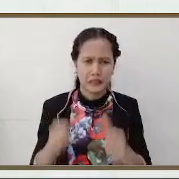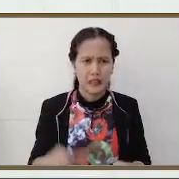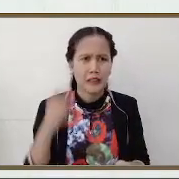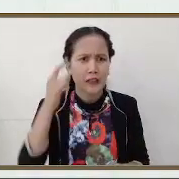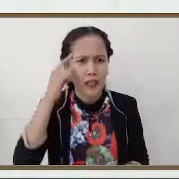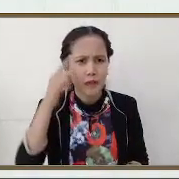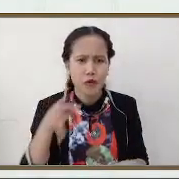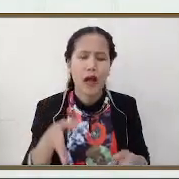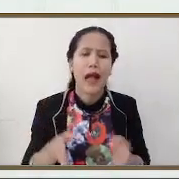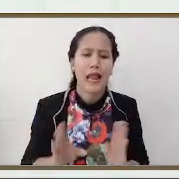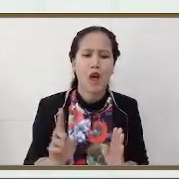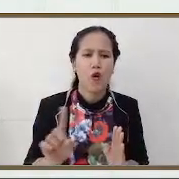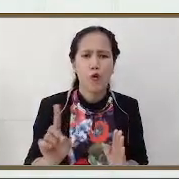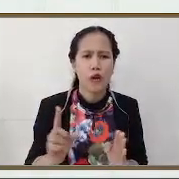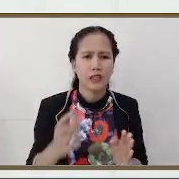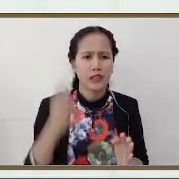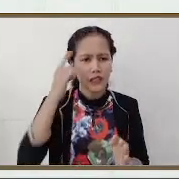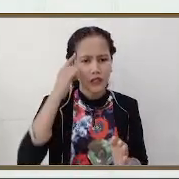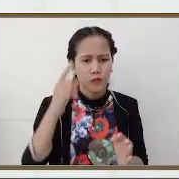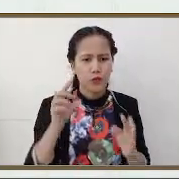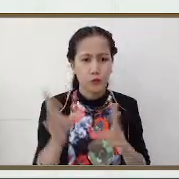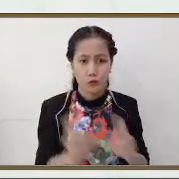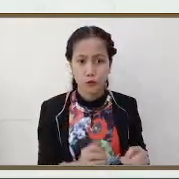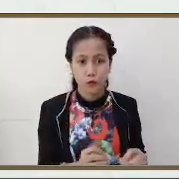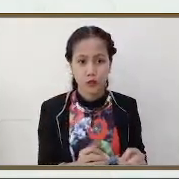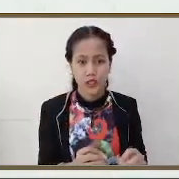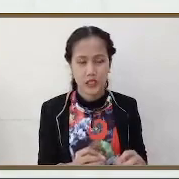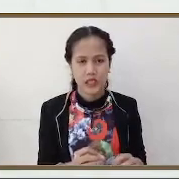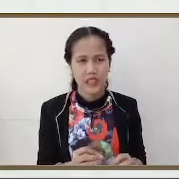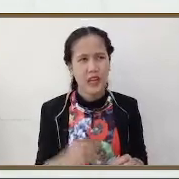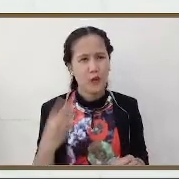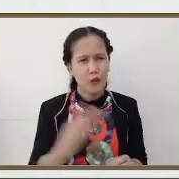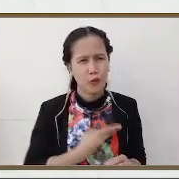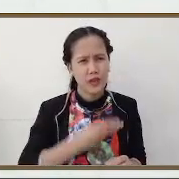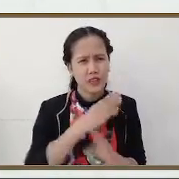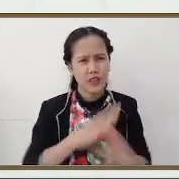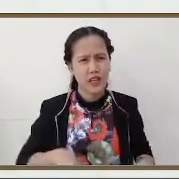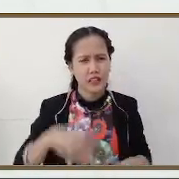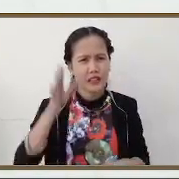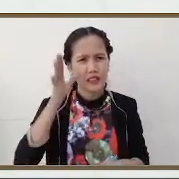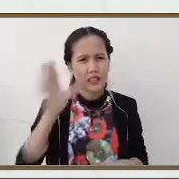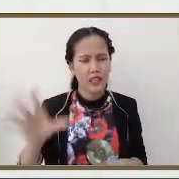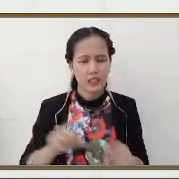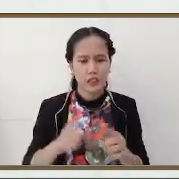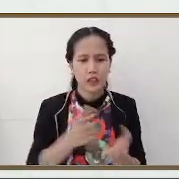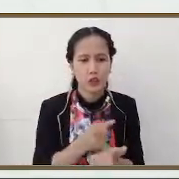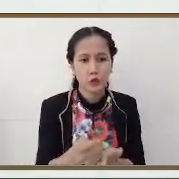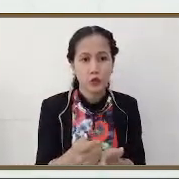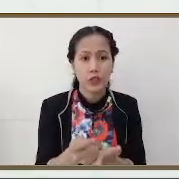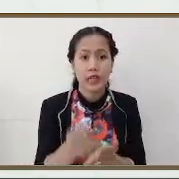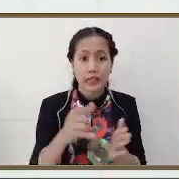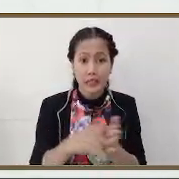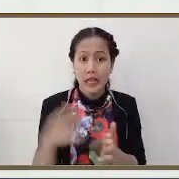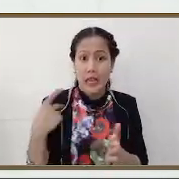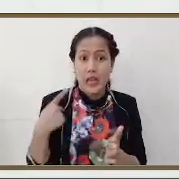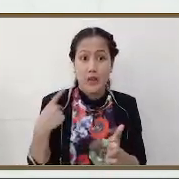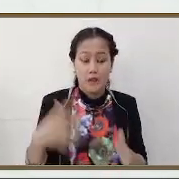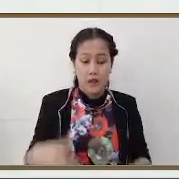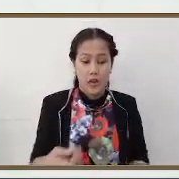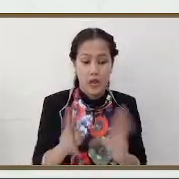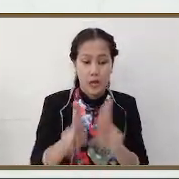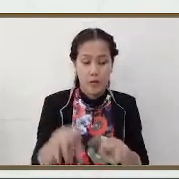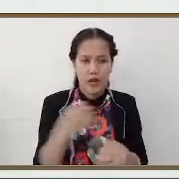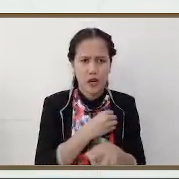Kristiyano. We cannot deny the truth, brethren, na dumarating tayo sa pagkakataon ng buhay natin na pagka hindi na yung gusto natin